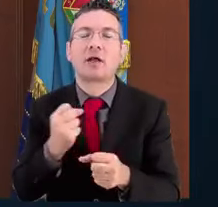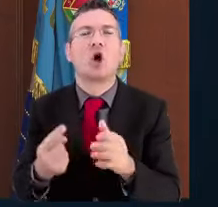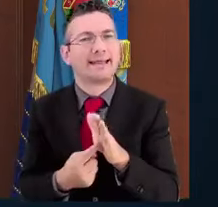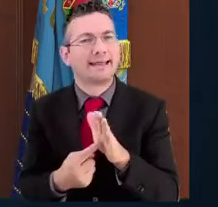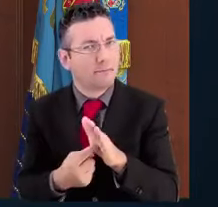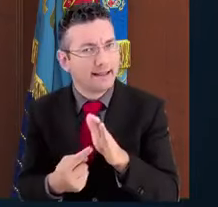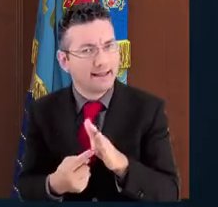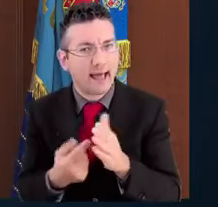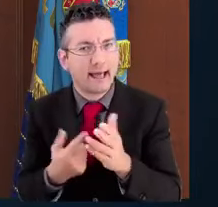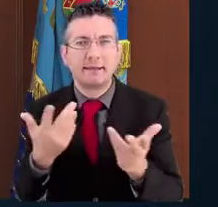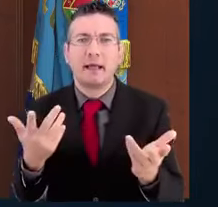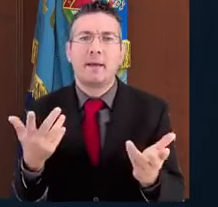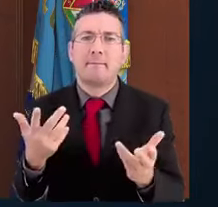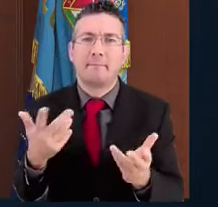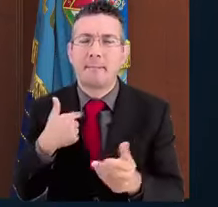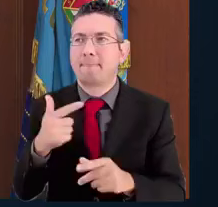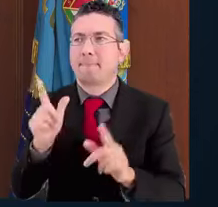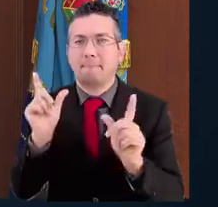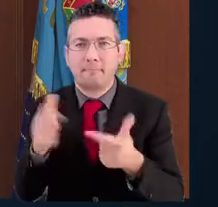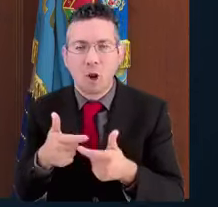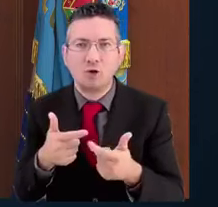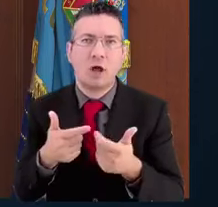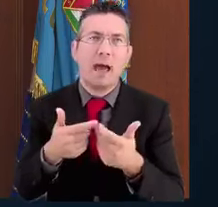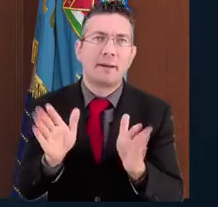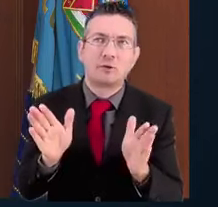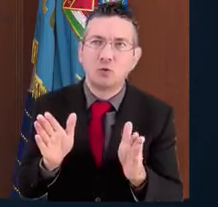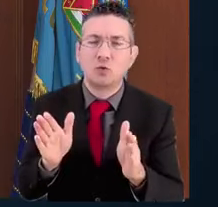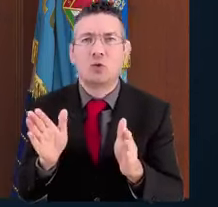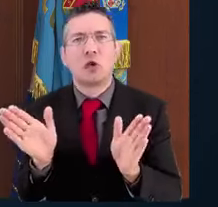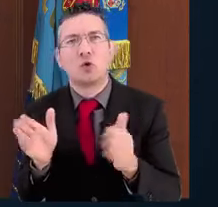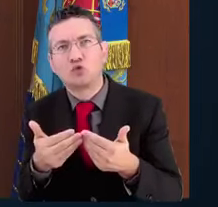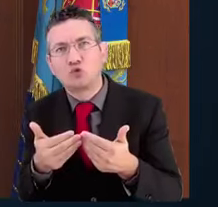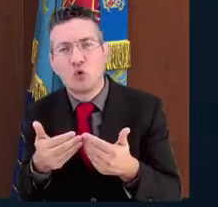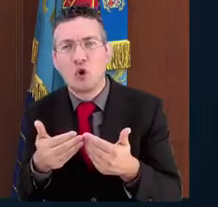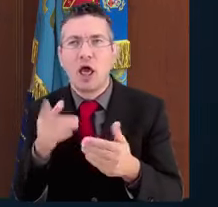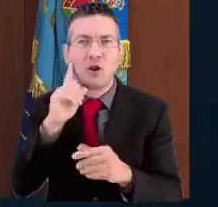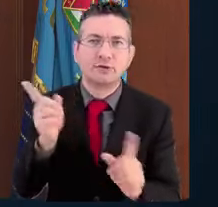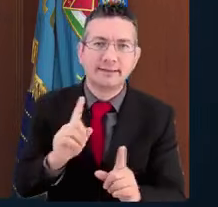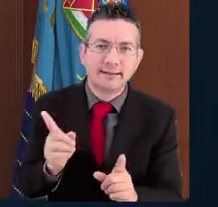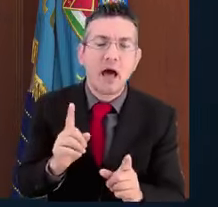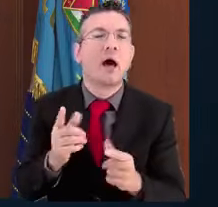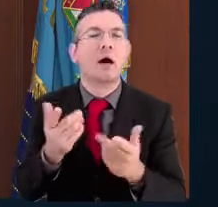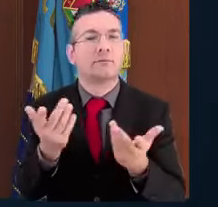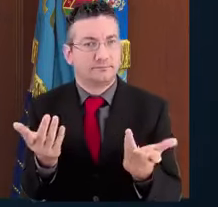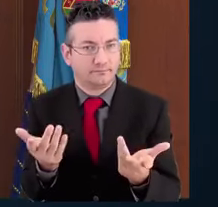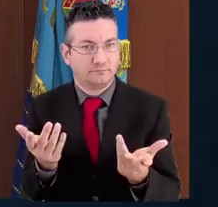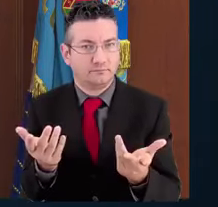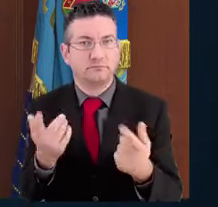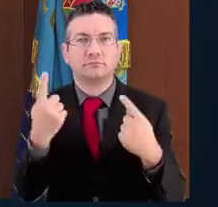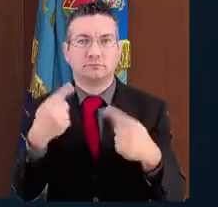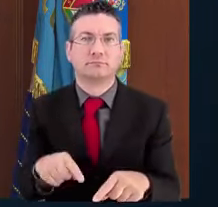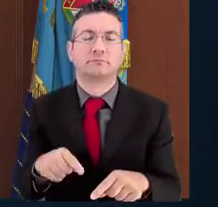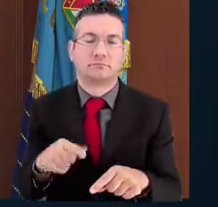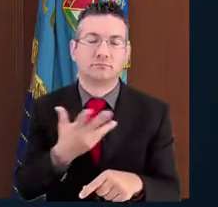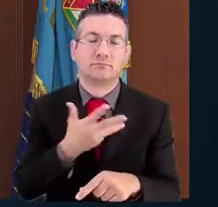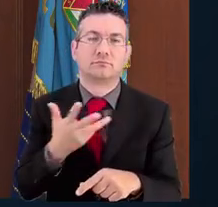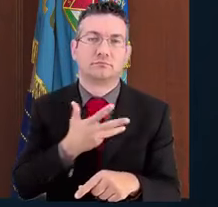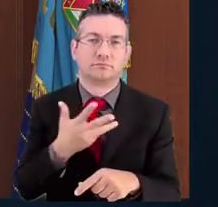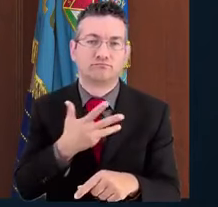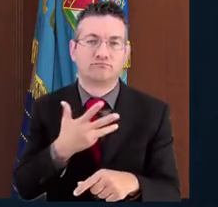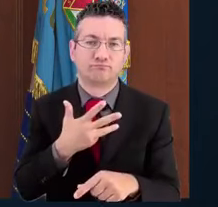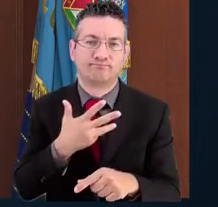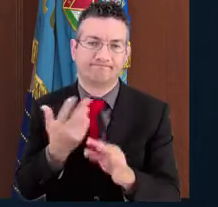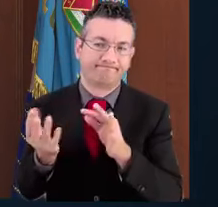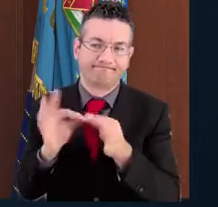stopping o chiusure e aperture non si sa e questa cosa la paghiamo ancora oggi perché questo è un settore che ha perso